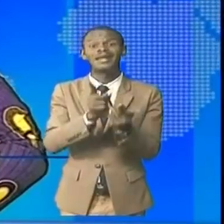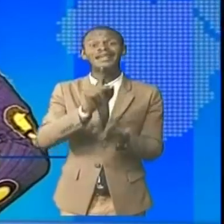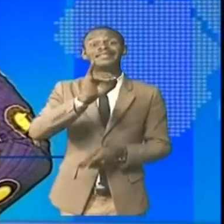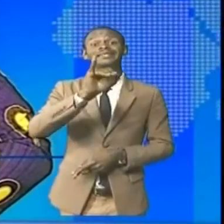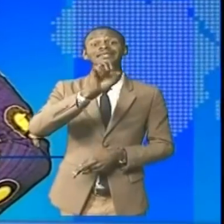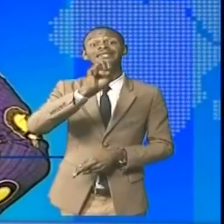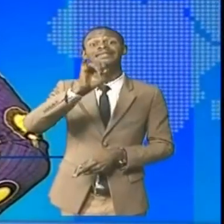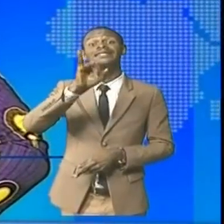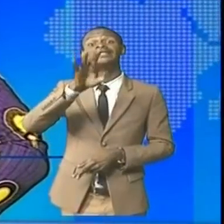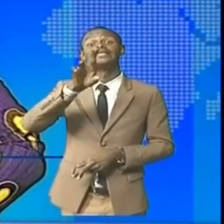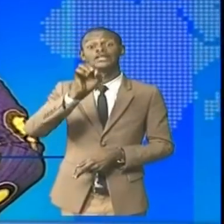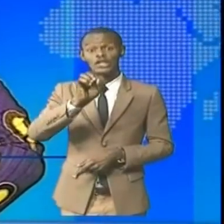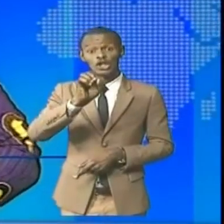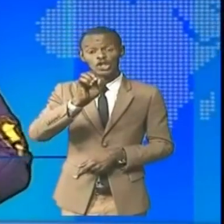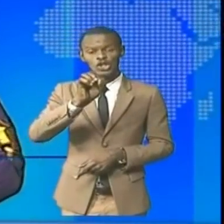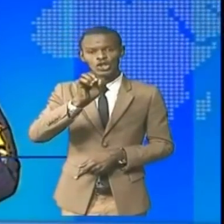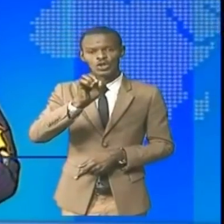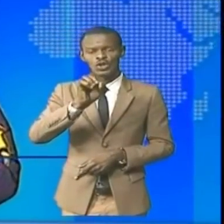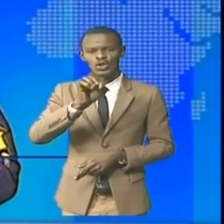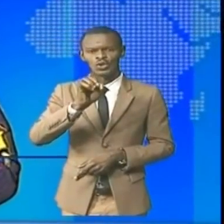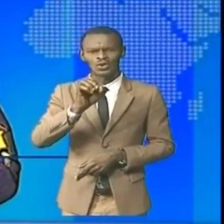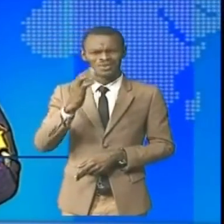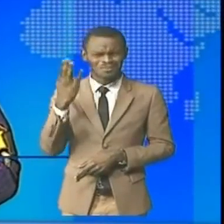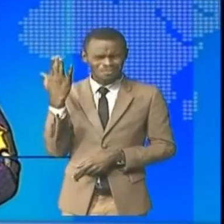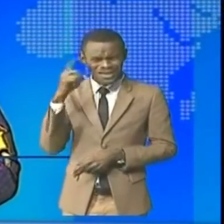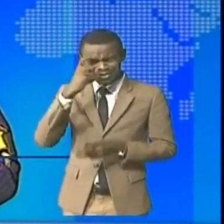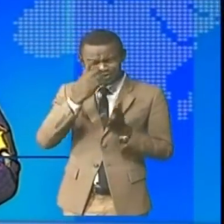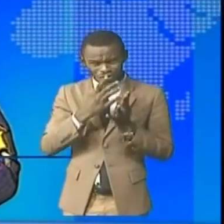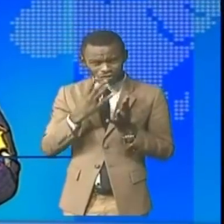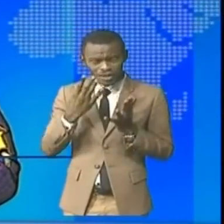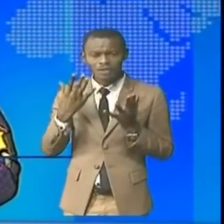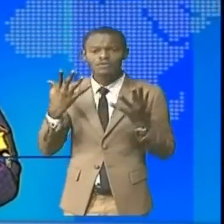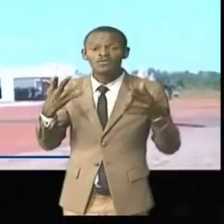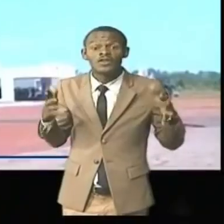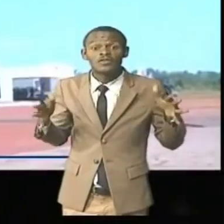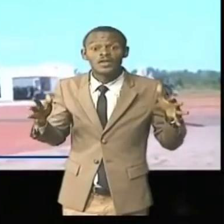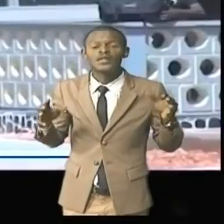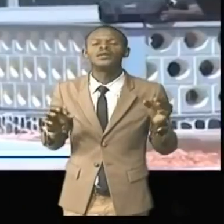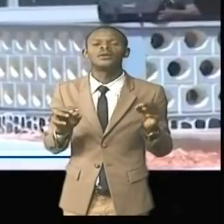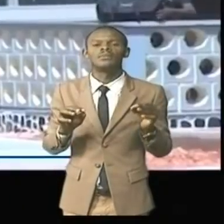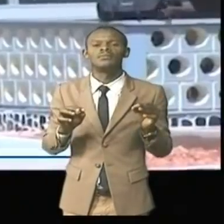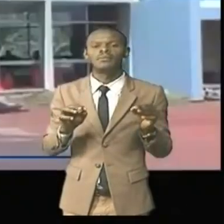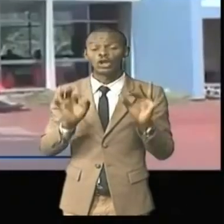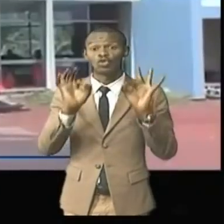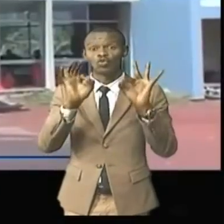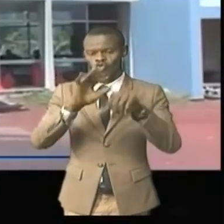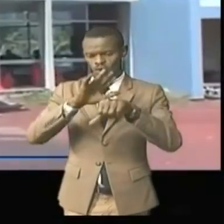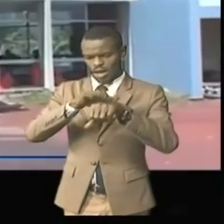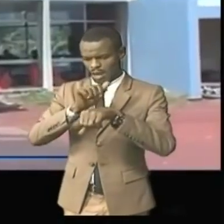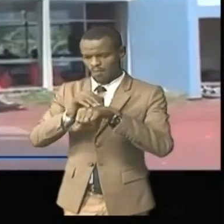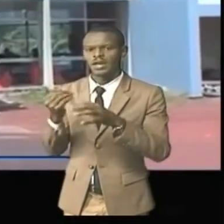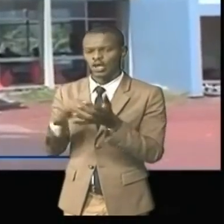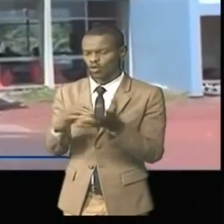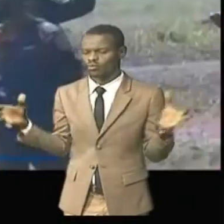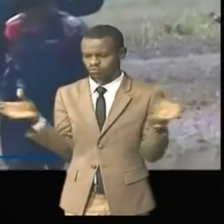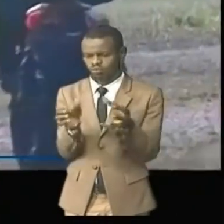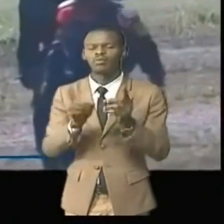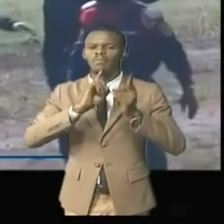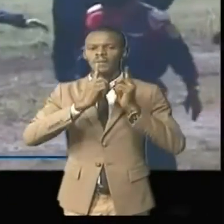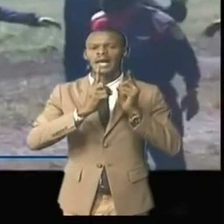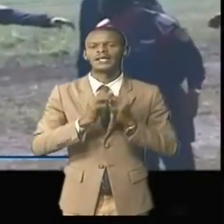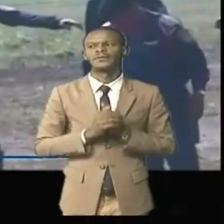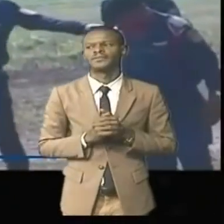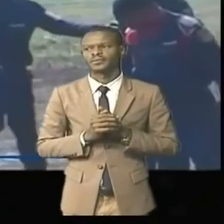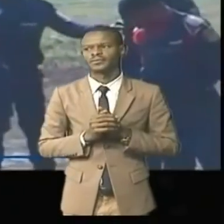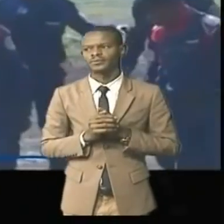Christophe Basséani Nanga. Au menu, les démembrements. Regardez. D'Isiro Matare, il est 15h local, quand